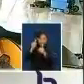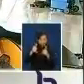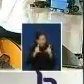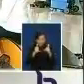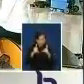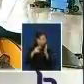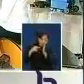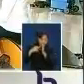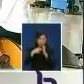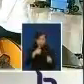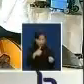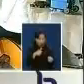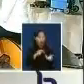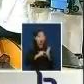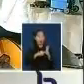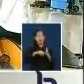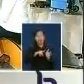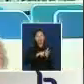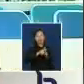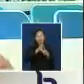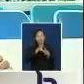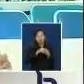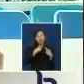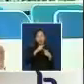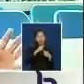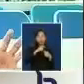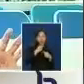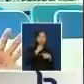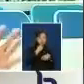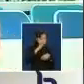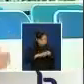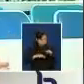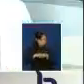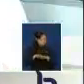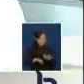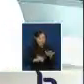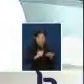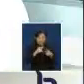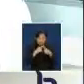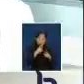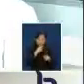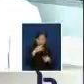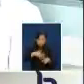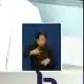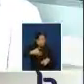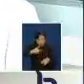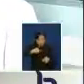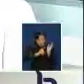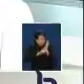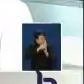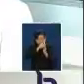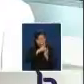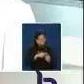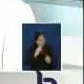ะที่ในเอกสารบอกว่าถ้าเด็กซึมลงไป ครับ ทานอะไรไม่ได้นี่คืออาจจะ ต้อง เป ็ นมือเท้าปาก เป็นอย่างอื่นก็ได้หลายโรค ก็พ